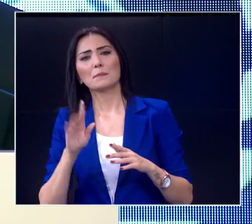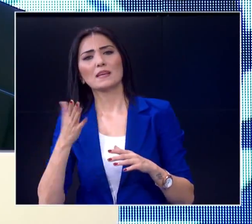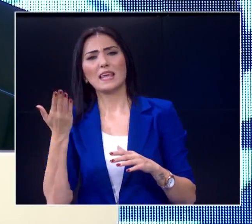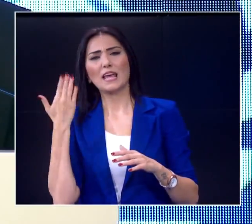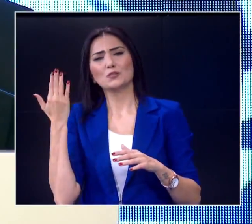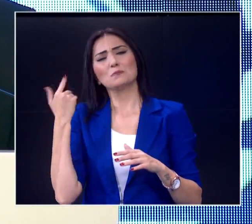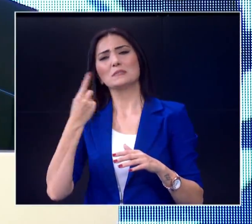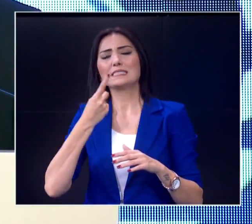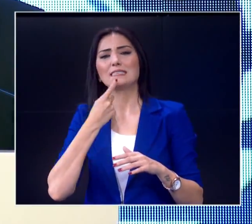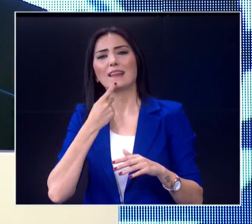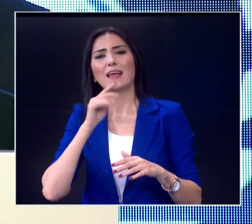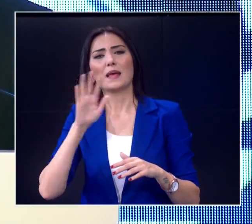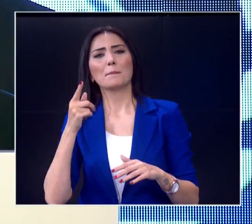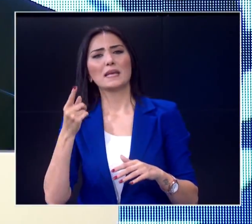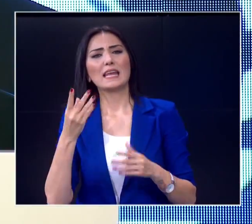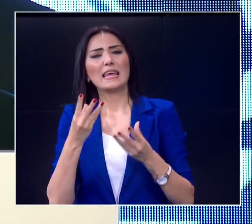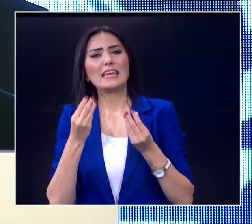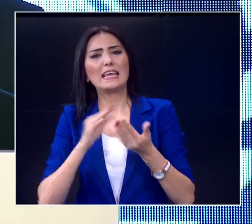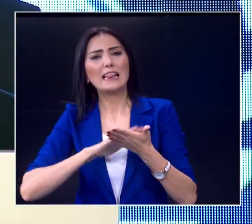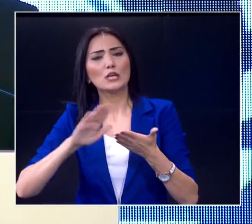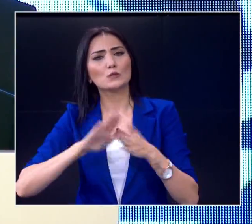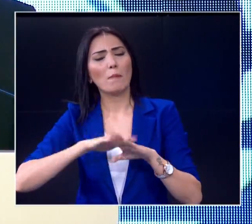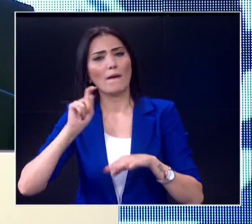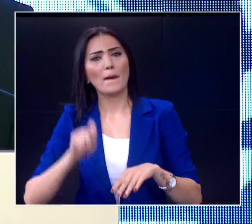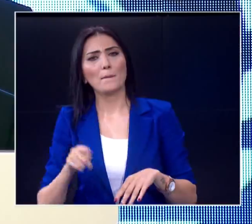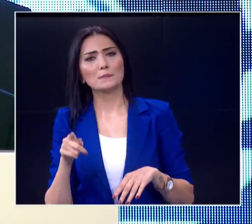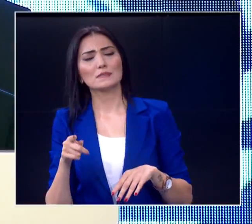geçtiğimiz senelerde bir iyileştirme daha yaptık.